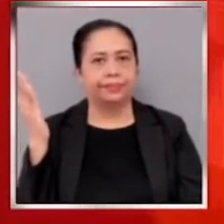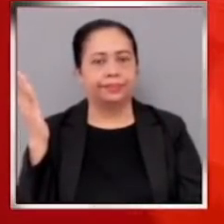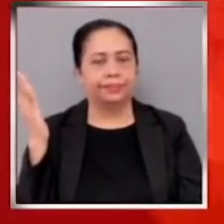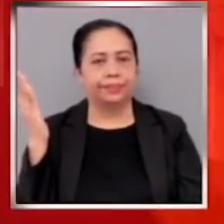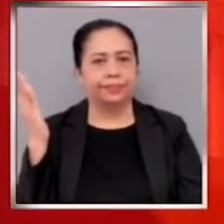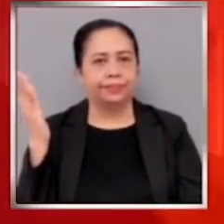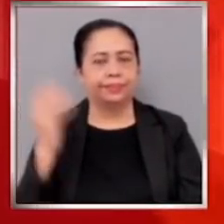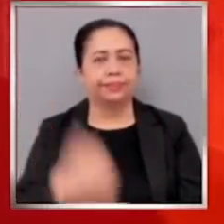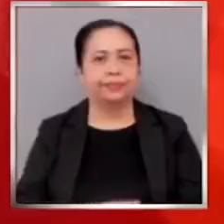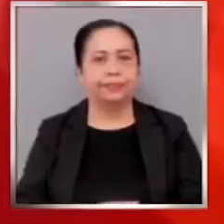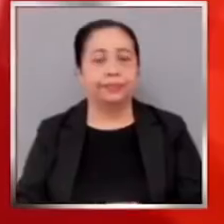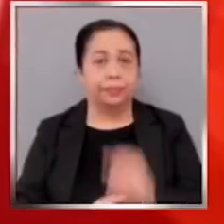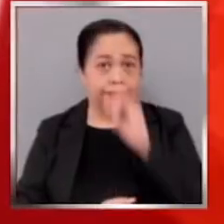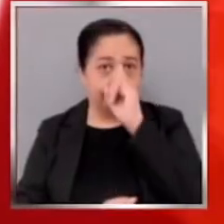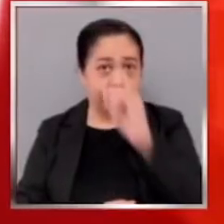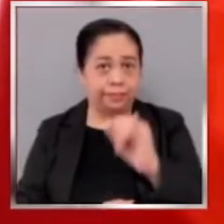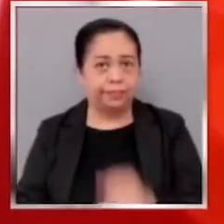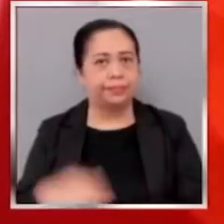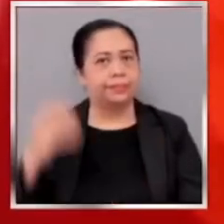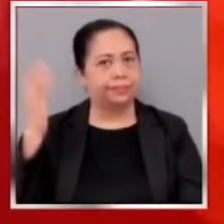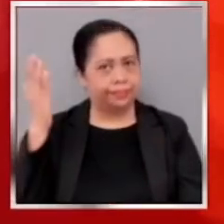3,469,950. Isko Moreno,